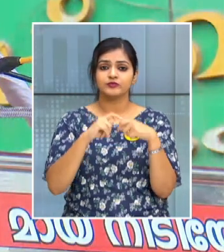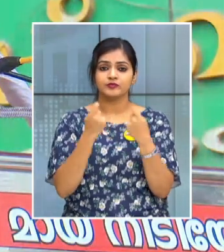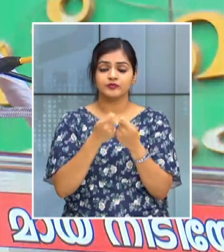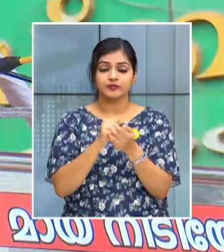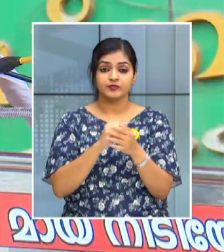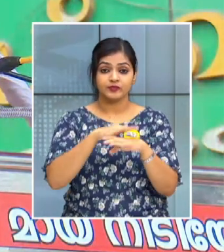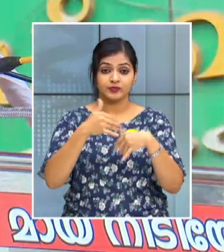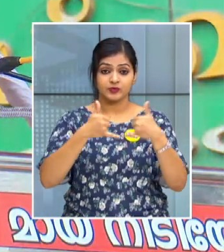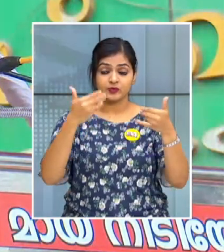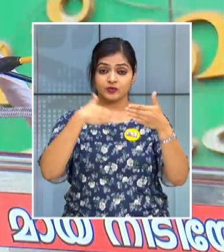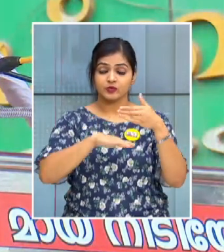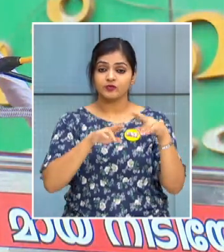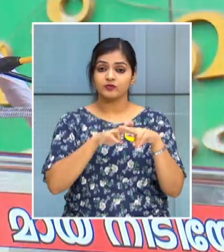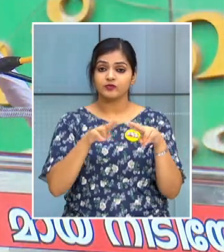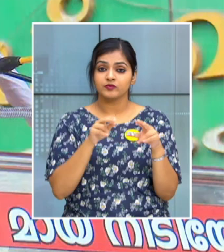രാജ്യത്താകെ ഉണ്ടായ